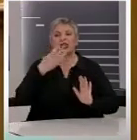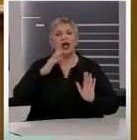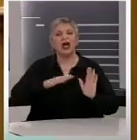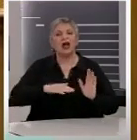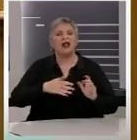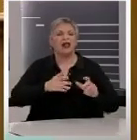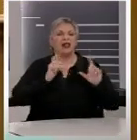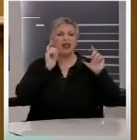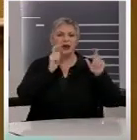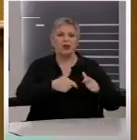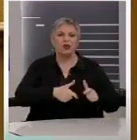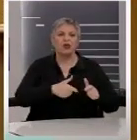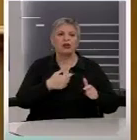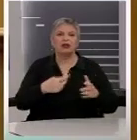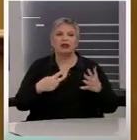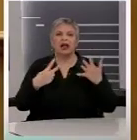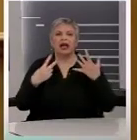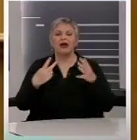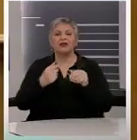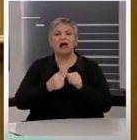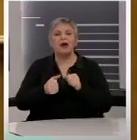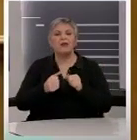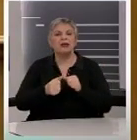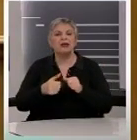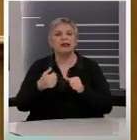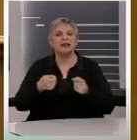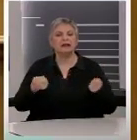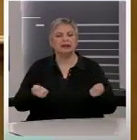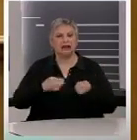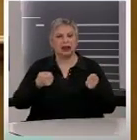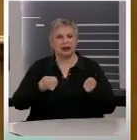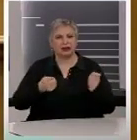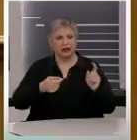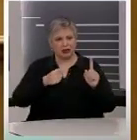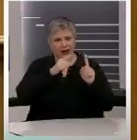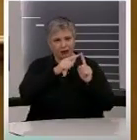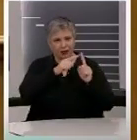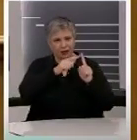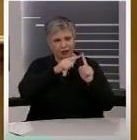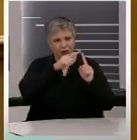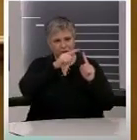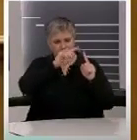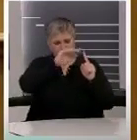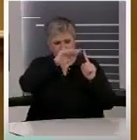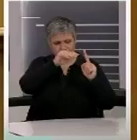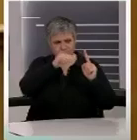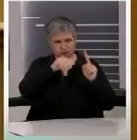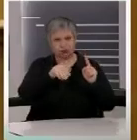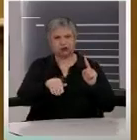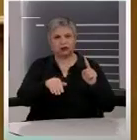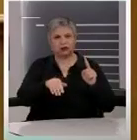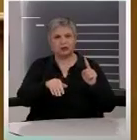τελευταία 7 μήνες. Βλέπετε μια καθοδική τάση. Βεβαίως